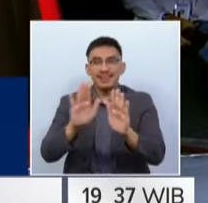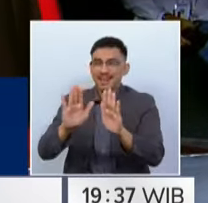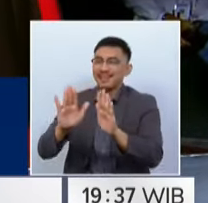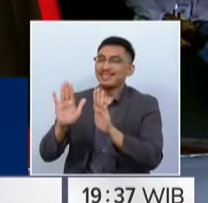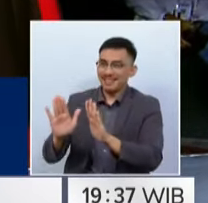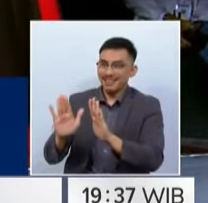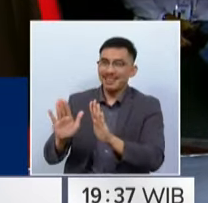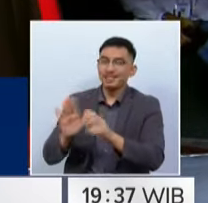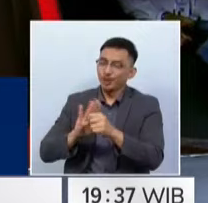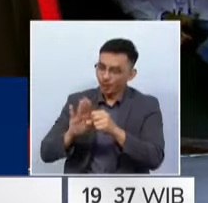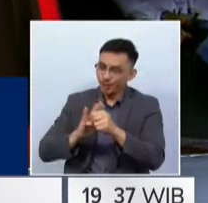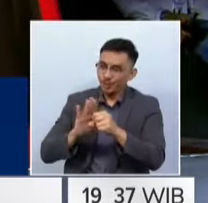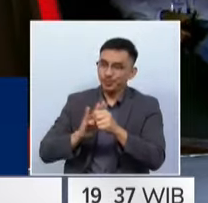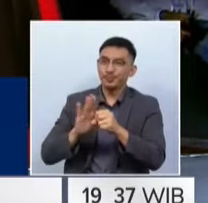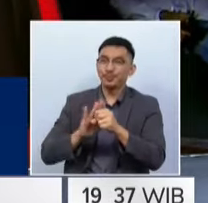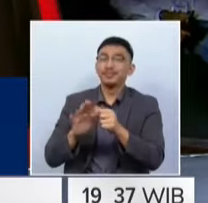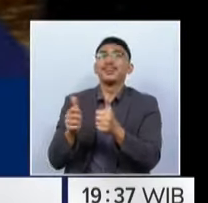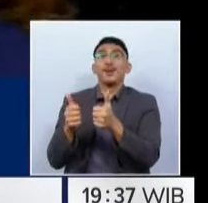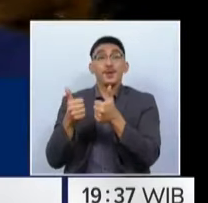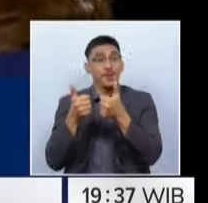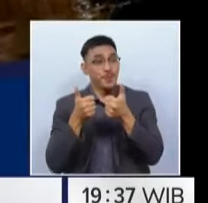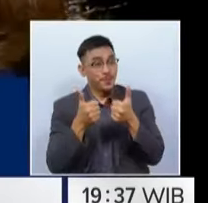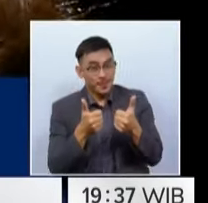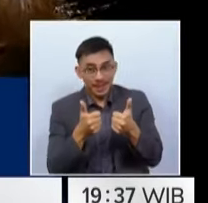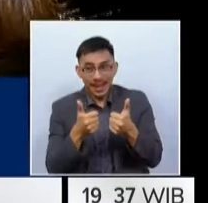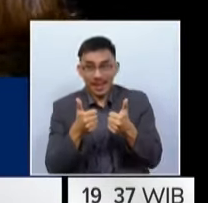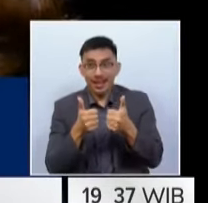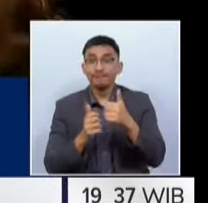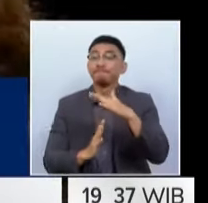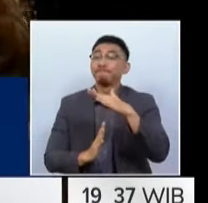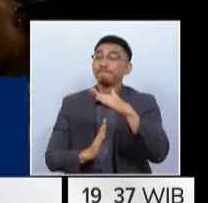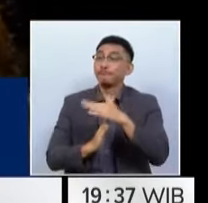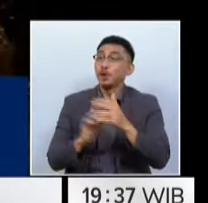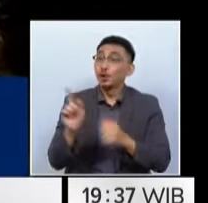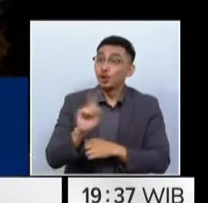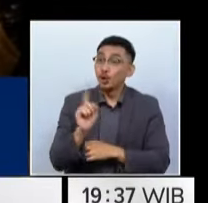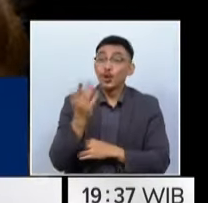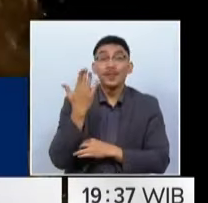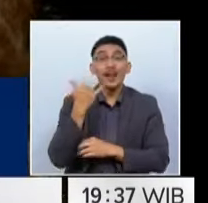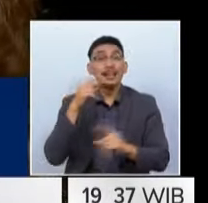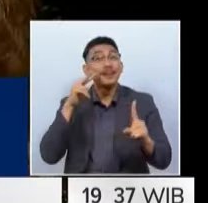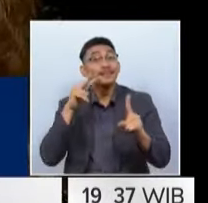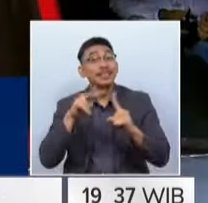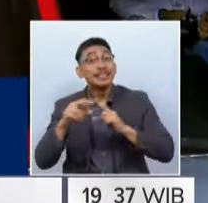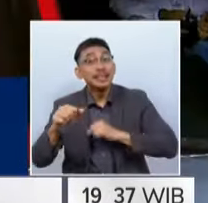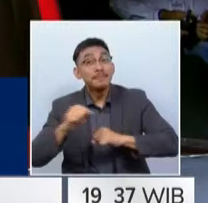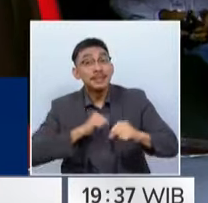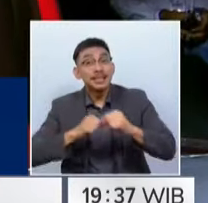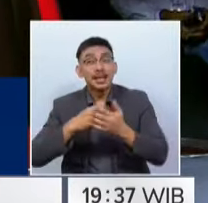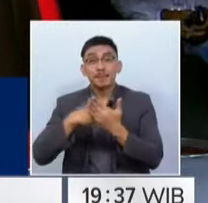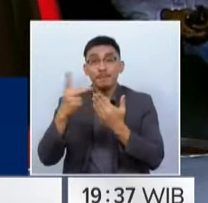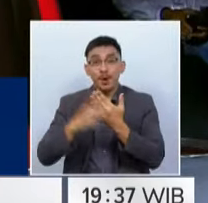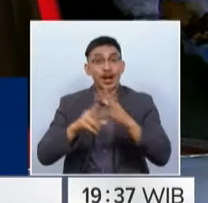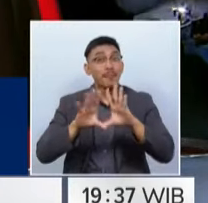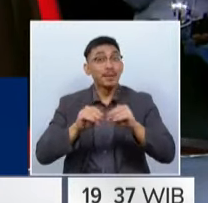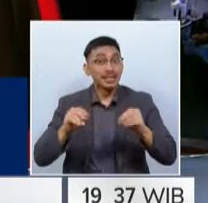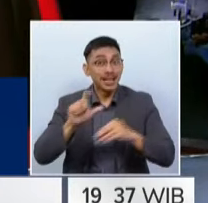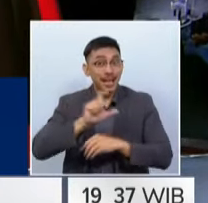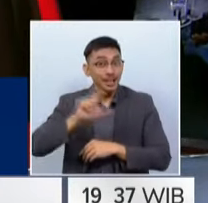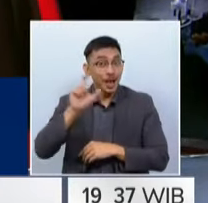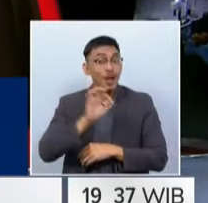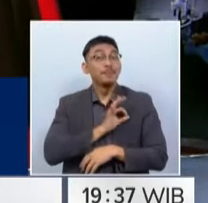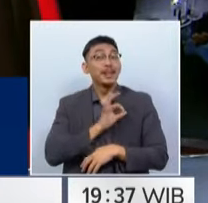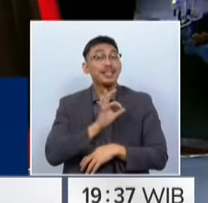tenang baik kita akan jeda terlebih dahulu setelah e tadi kita dengarkan visi misi dan program kerja para calon presiden yang telah